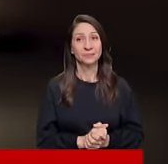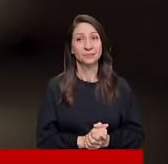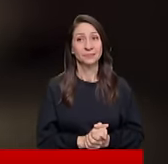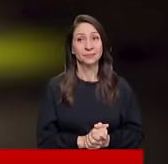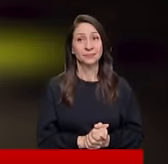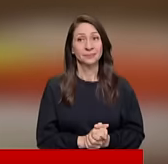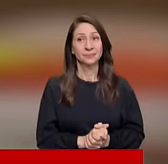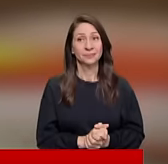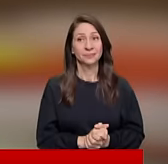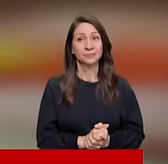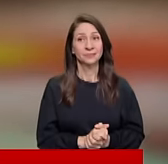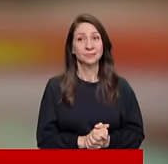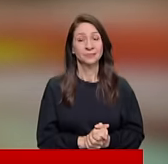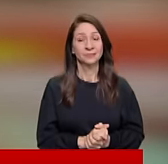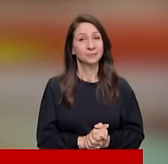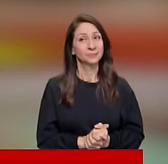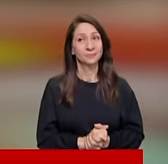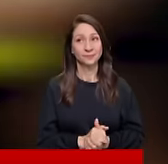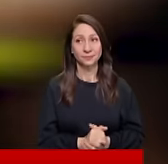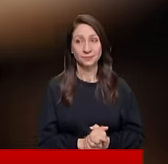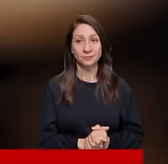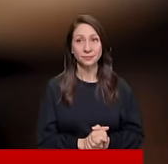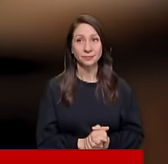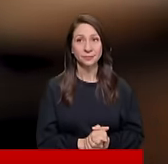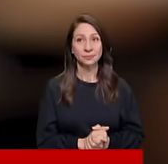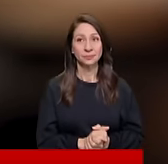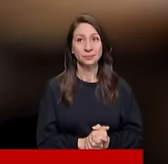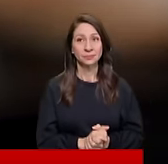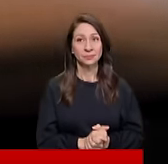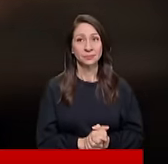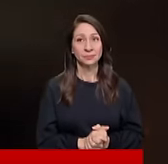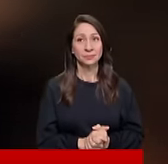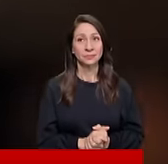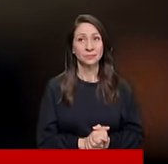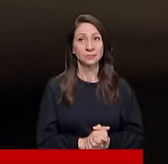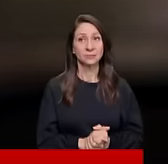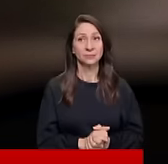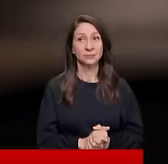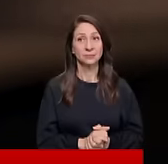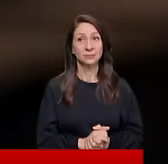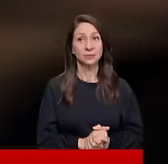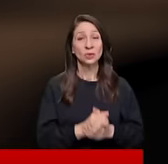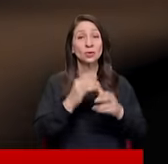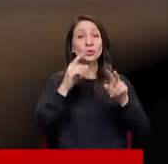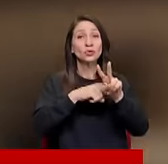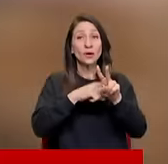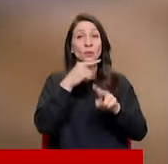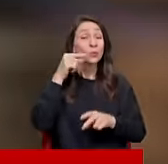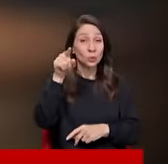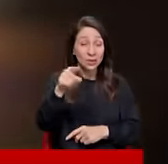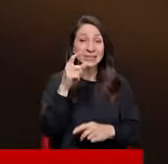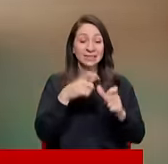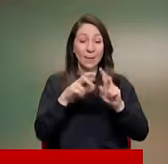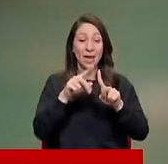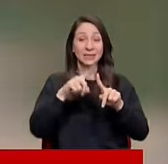bebeklerine. Çünkü yalnız bakılacak bir bebek değil. 7-8 tane biraz daha bağlı yaşında. Yusufhan Uğurlu SMA